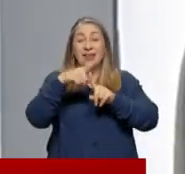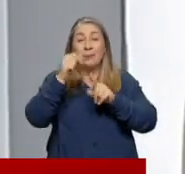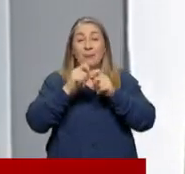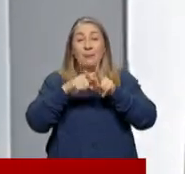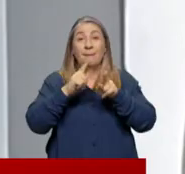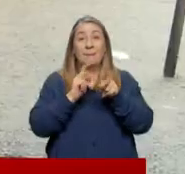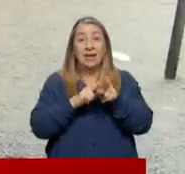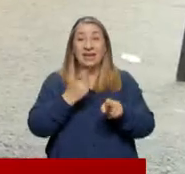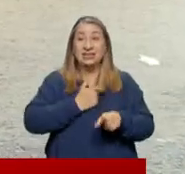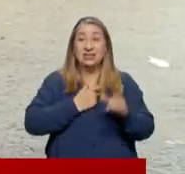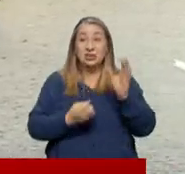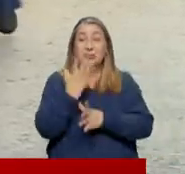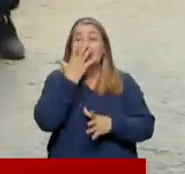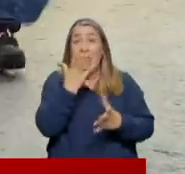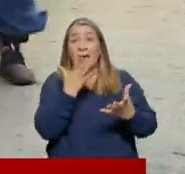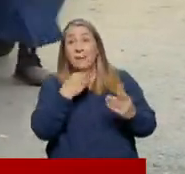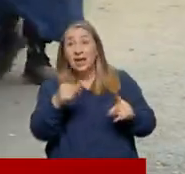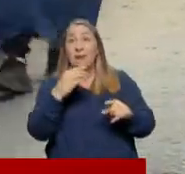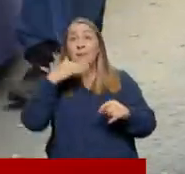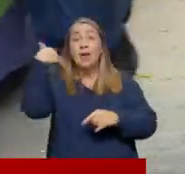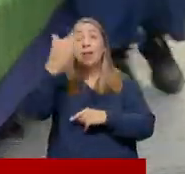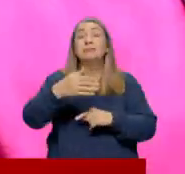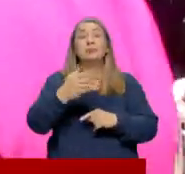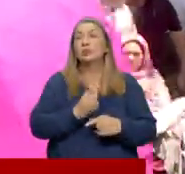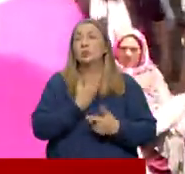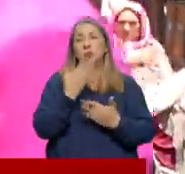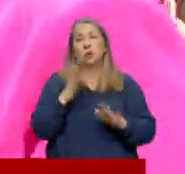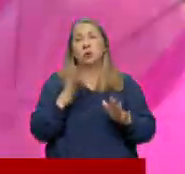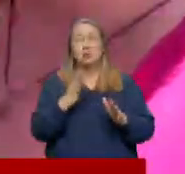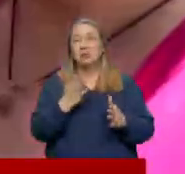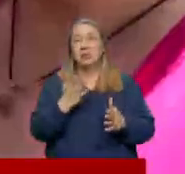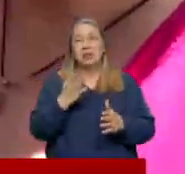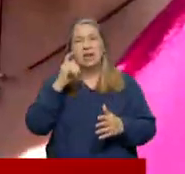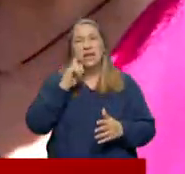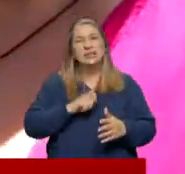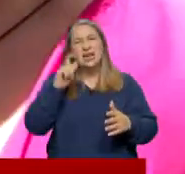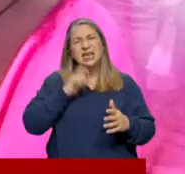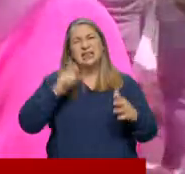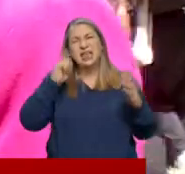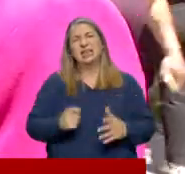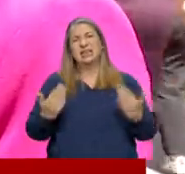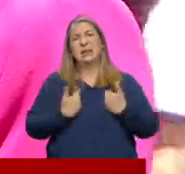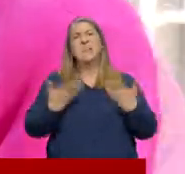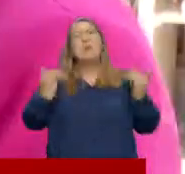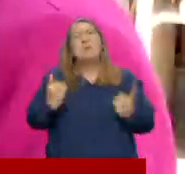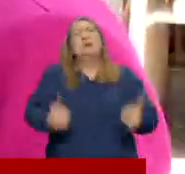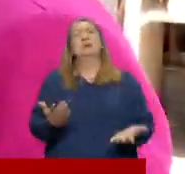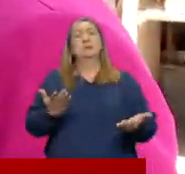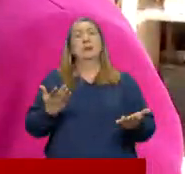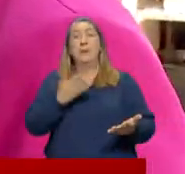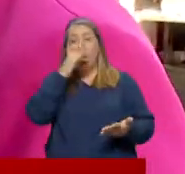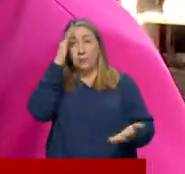yasasının çıkmasını bekleyen emekliler gelecek bayramdan de mutsuz Nasıl gidiyor hayat Rezil rezil rezil berbat